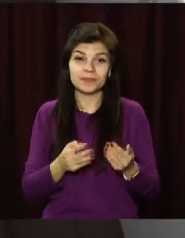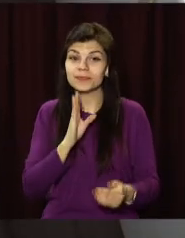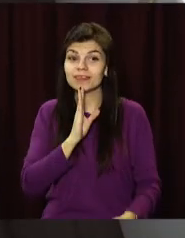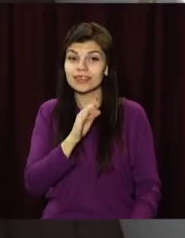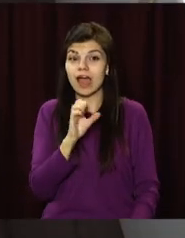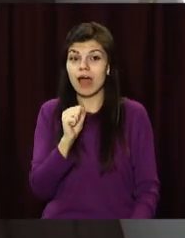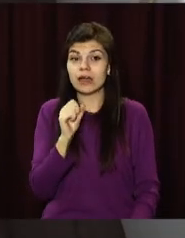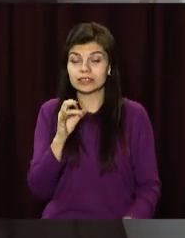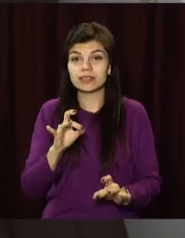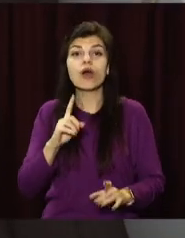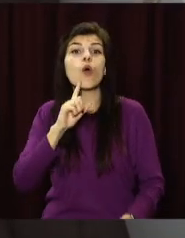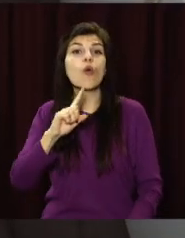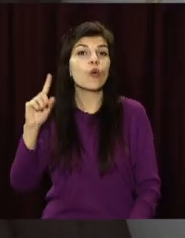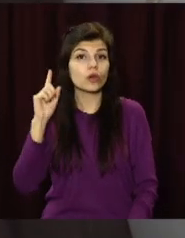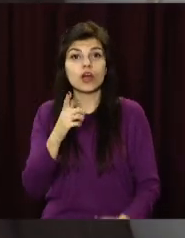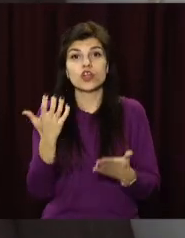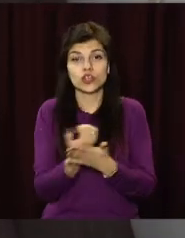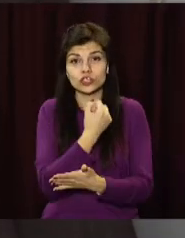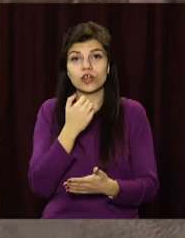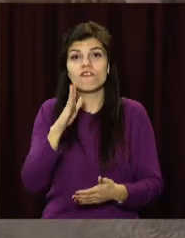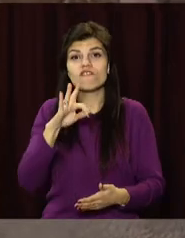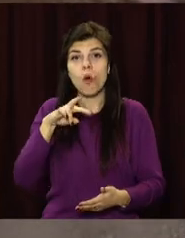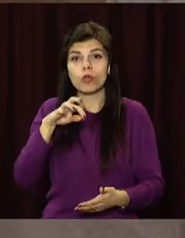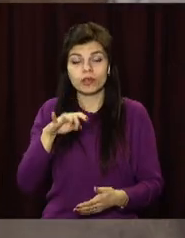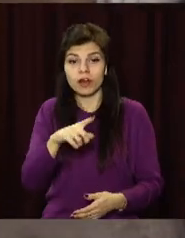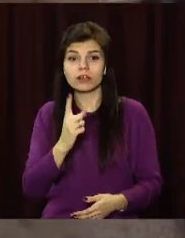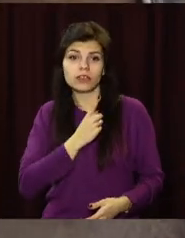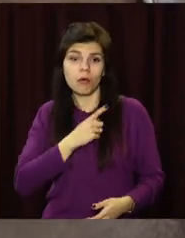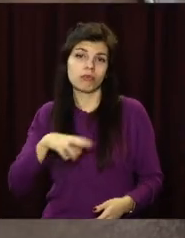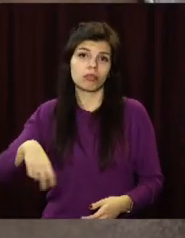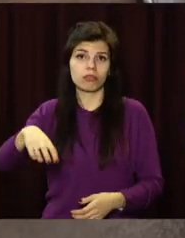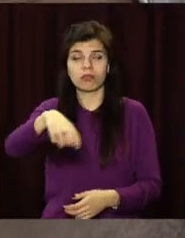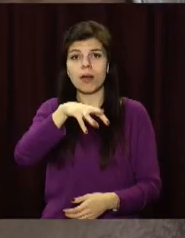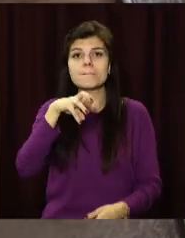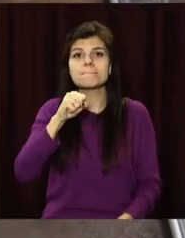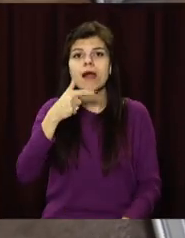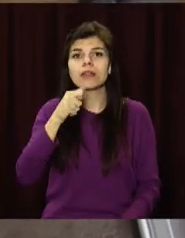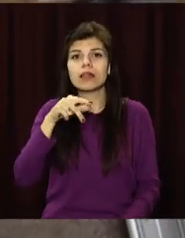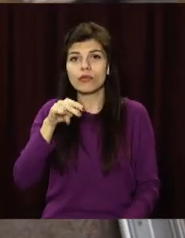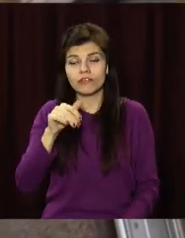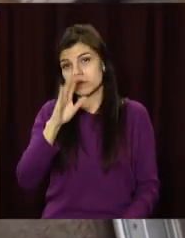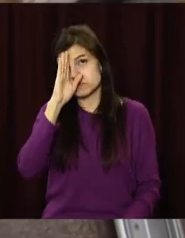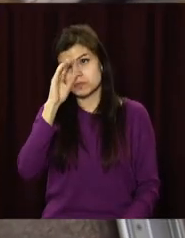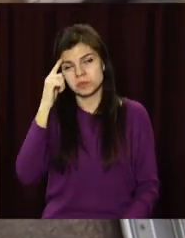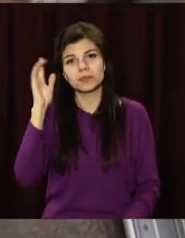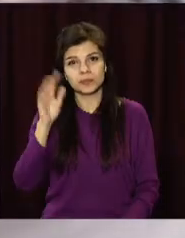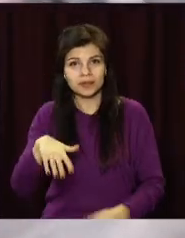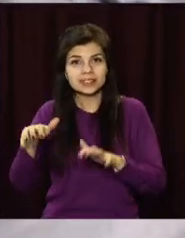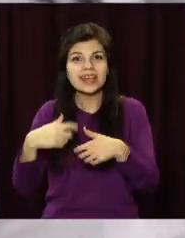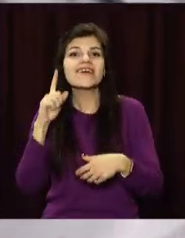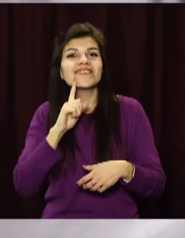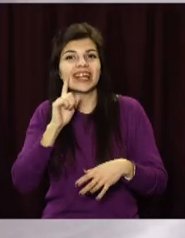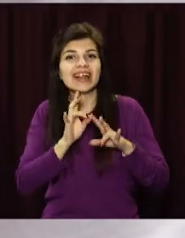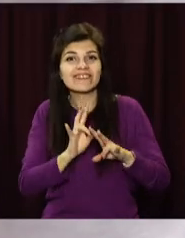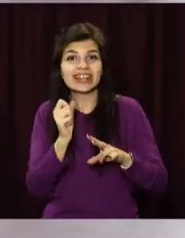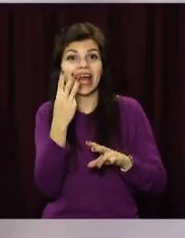Анастасія розповідає, рік тому Моню знайшли волонтери. Він самотньо бігав поблизу Магдалинівки. Вони з хлопцем забрали собаку на перетримку лише